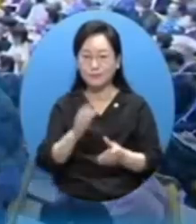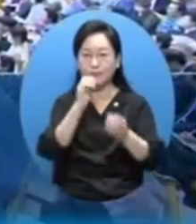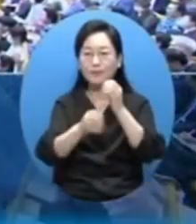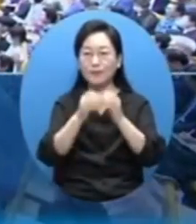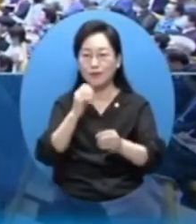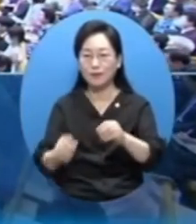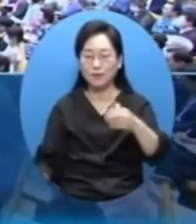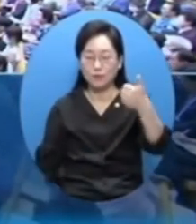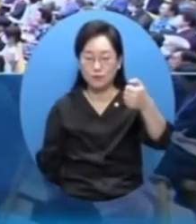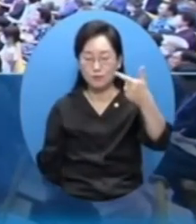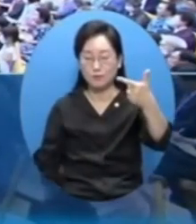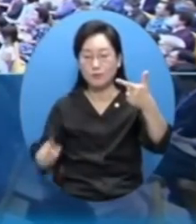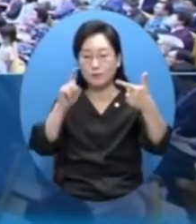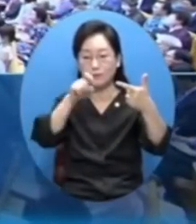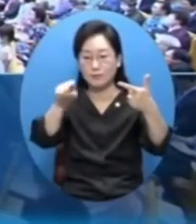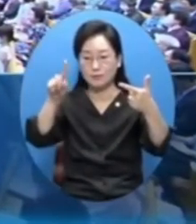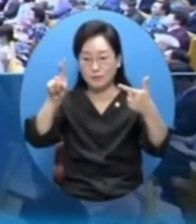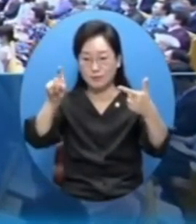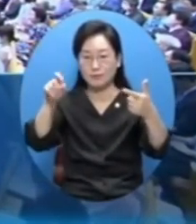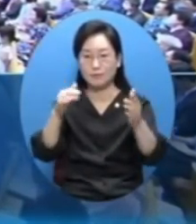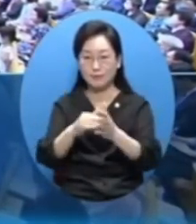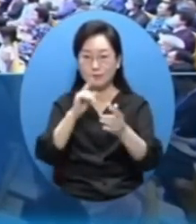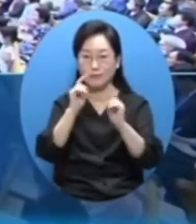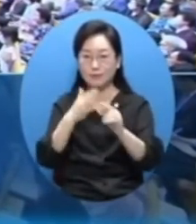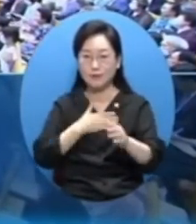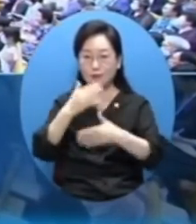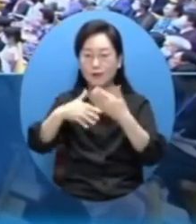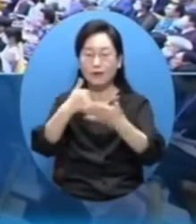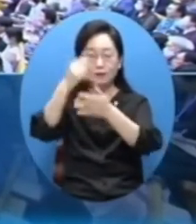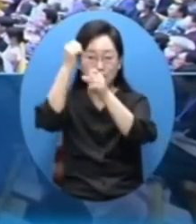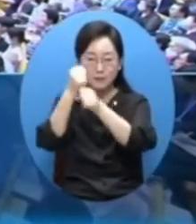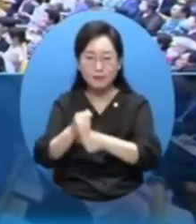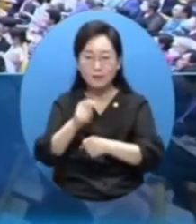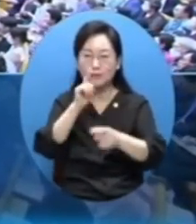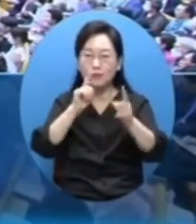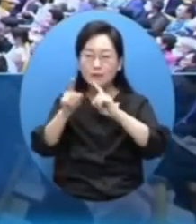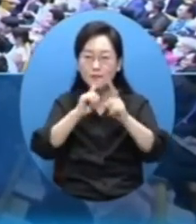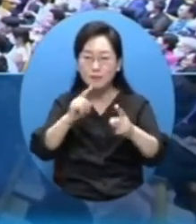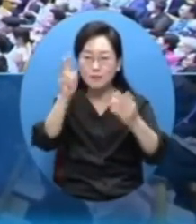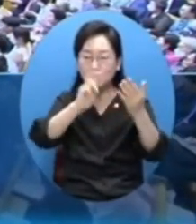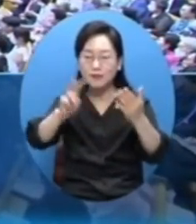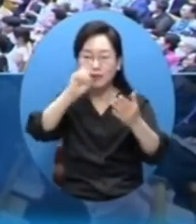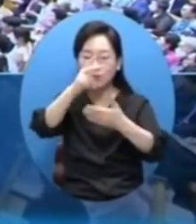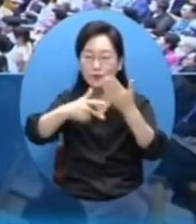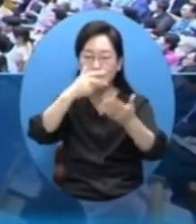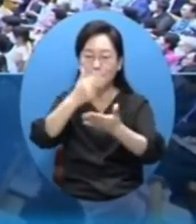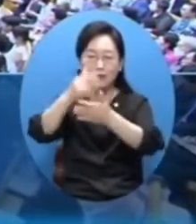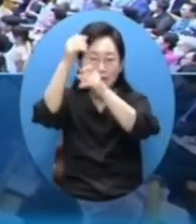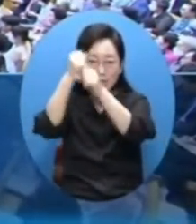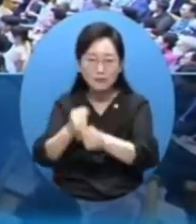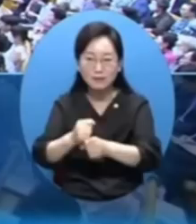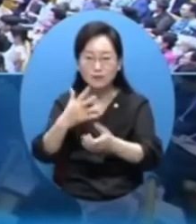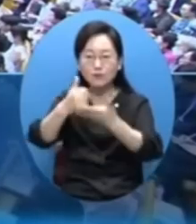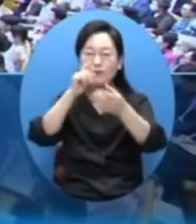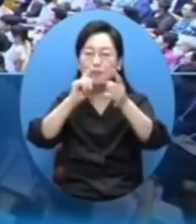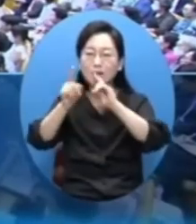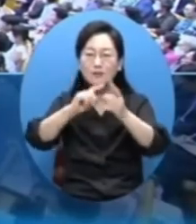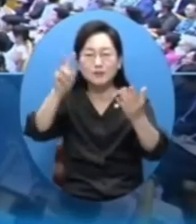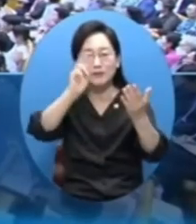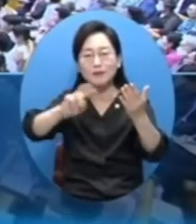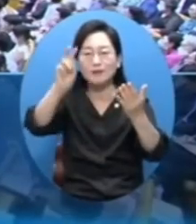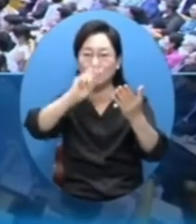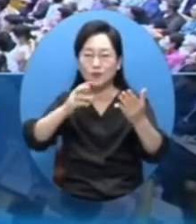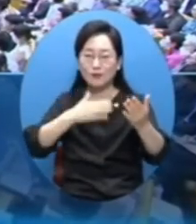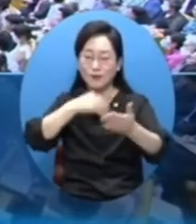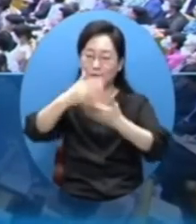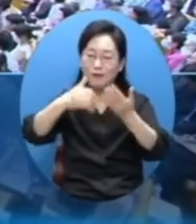시편 56편 10절로 11절에 말씀합니다 내가 하나님을 의지하여 그의 말씀을 찬송하며 야를 의지하여 그의 말씀을 찬송하리이다